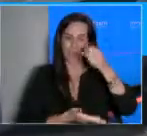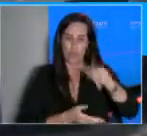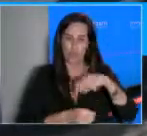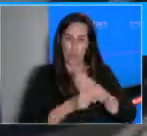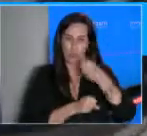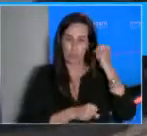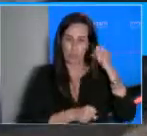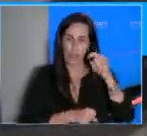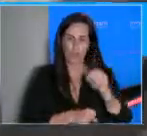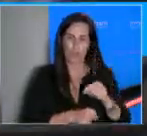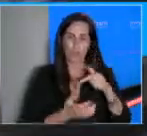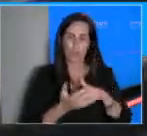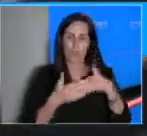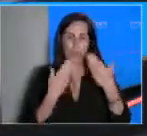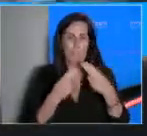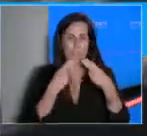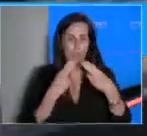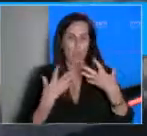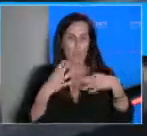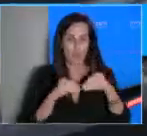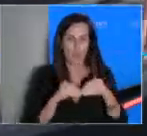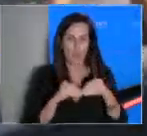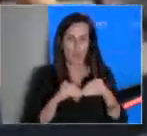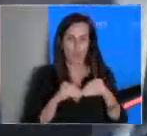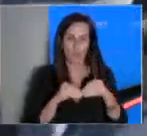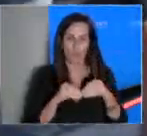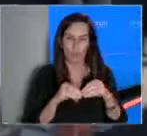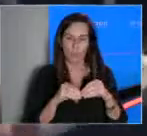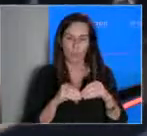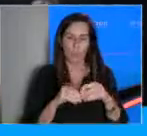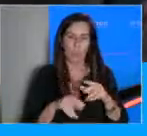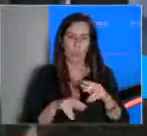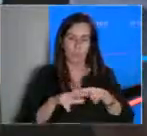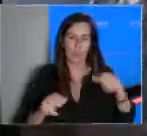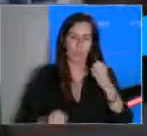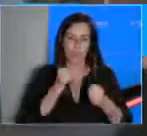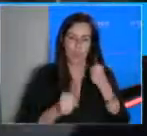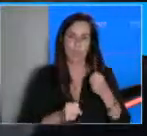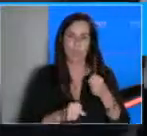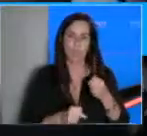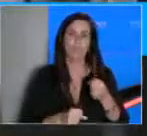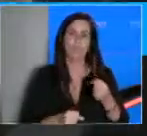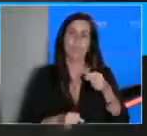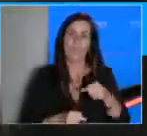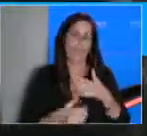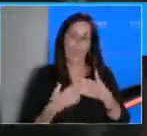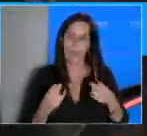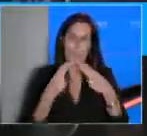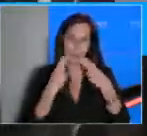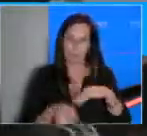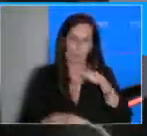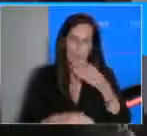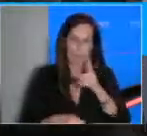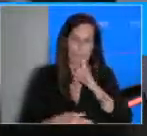העובד סוציאלי כדי לתת מענה למשפחות במצוקה שנמצאות בטיפול שלו הוא לא ממש